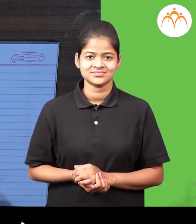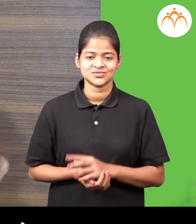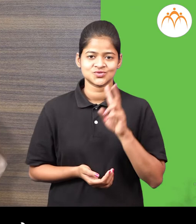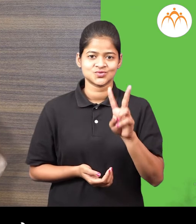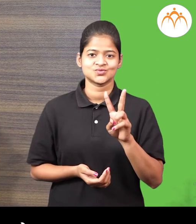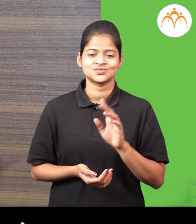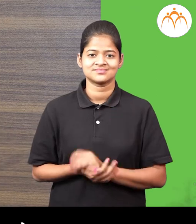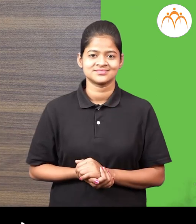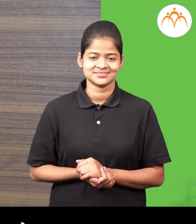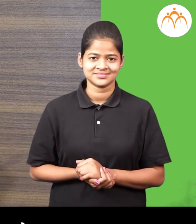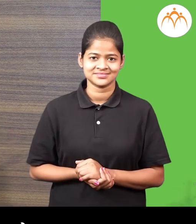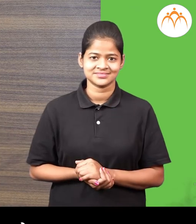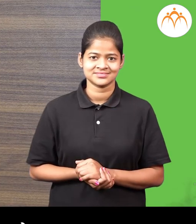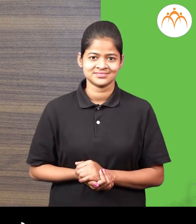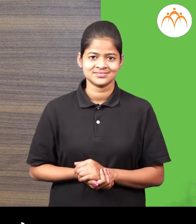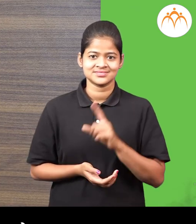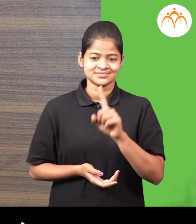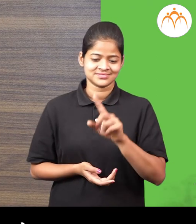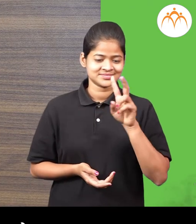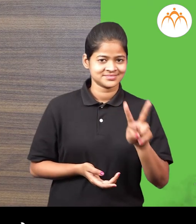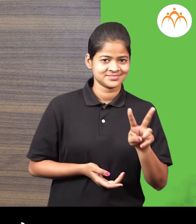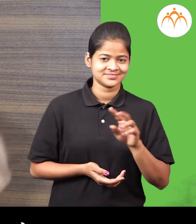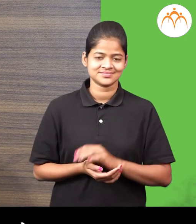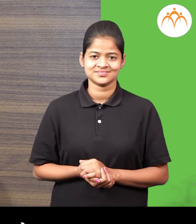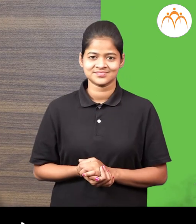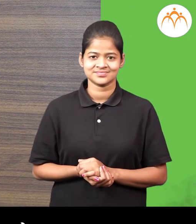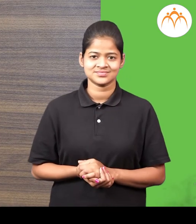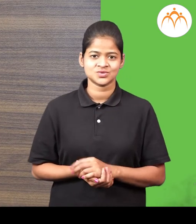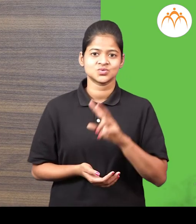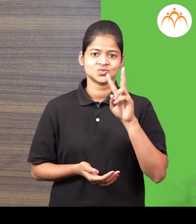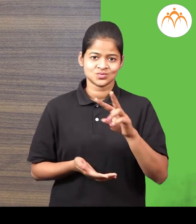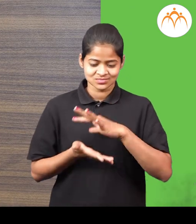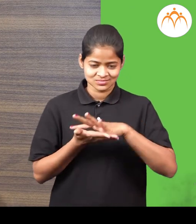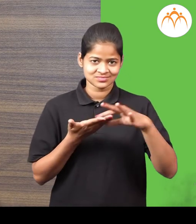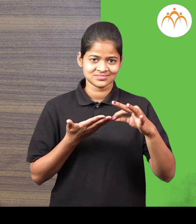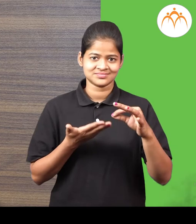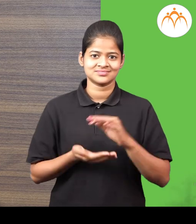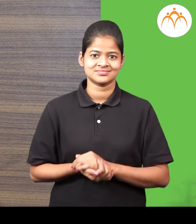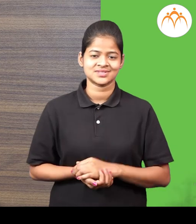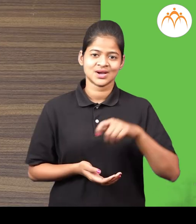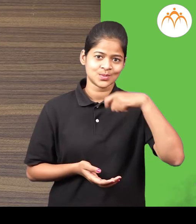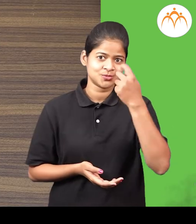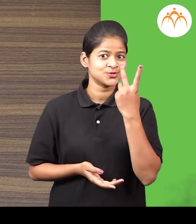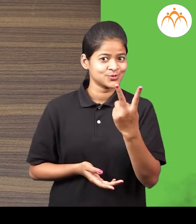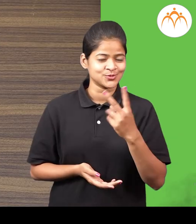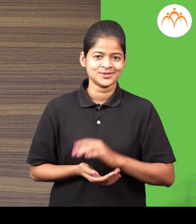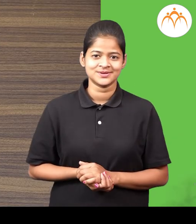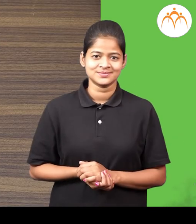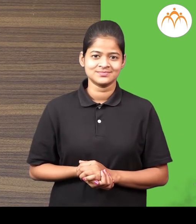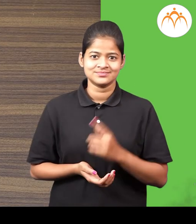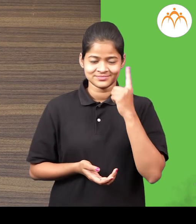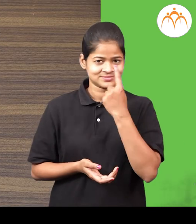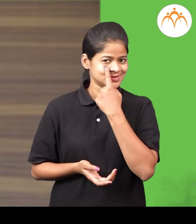एक दोन, दोन पान दोन समसे दोन